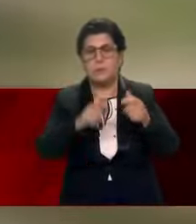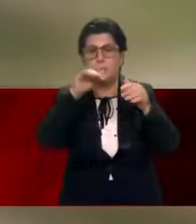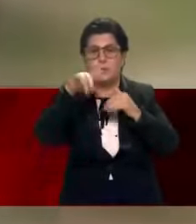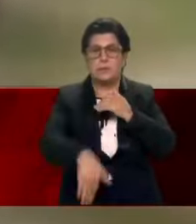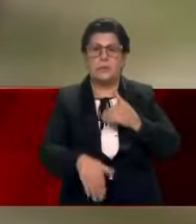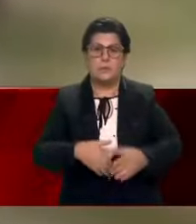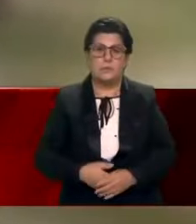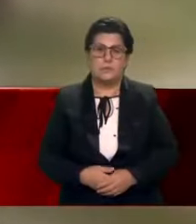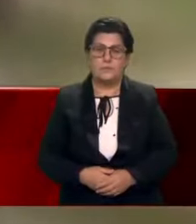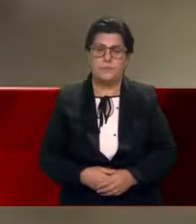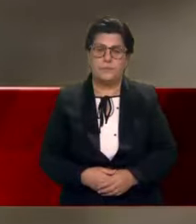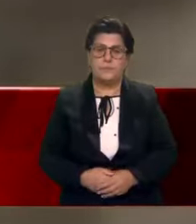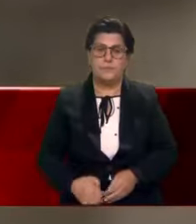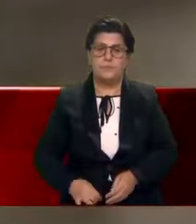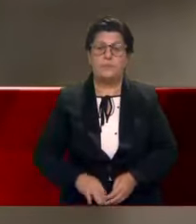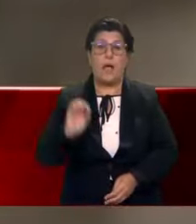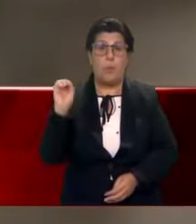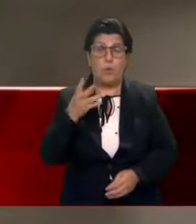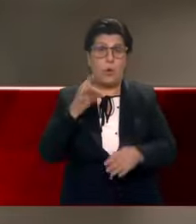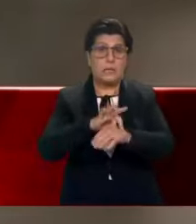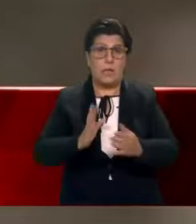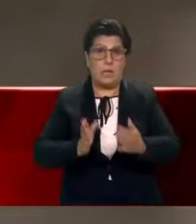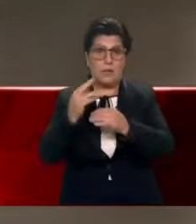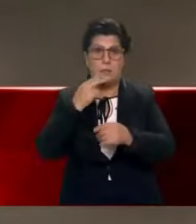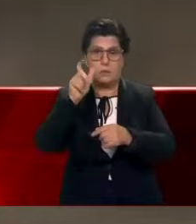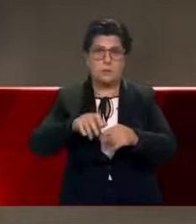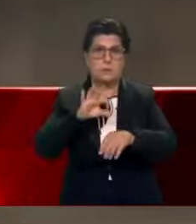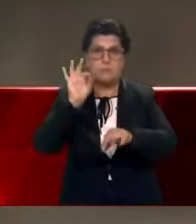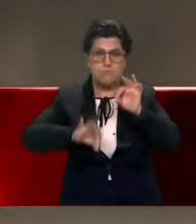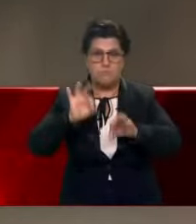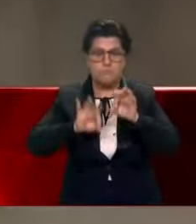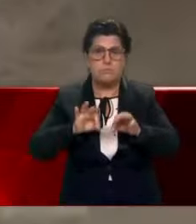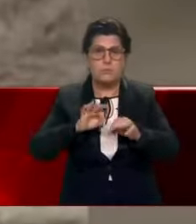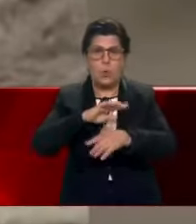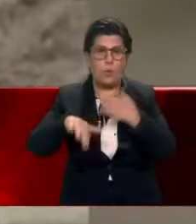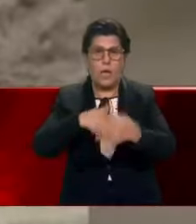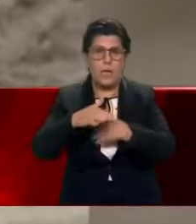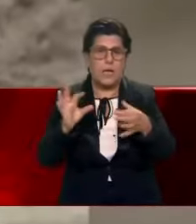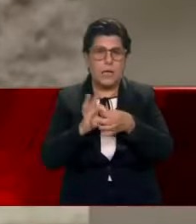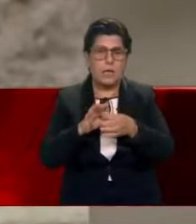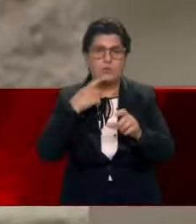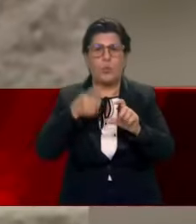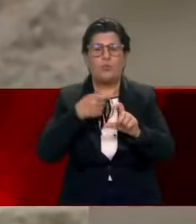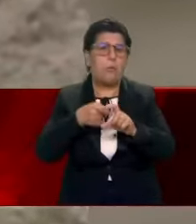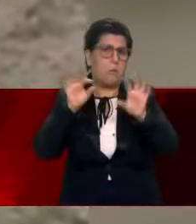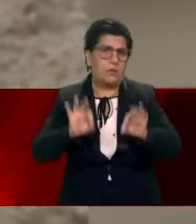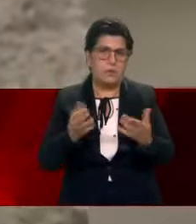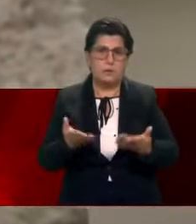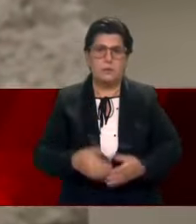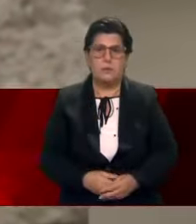Hadi ver abi. Ambulansla hastaneye kaldırılarak tedavi altına alındı. Olayla ilgili de soruşturma başlatıldı. İndir!